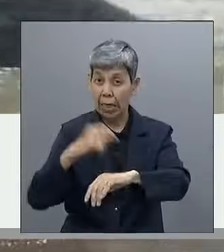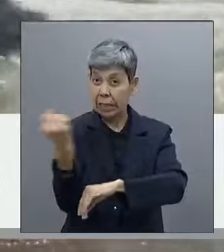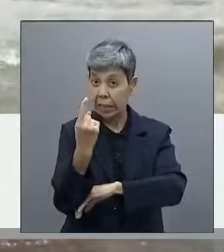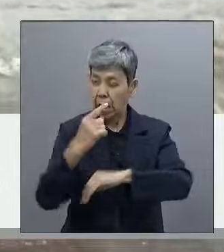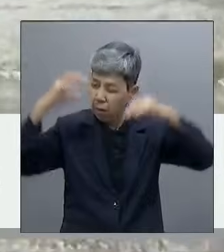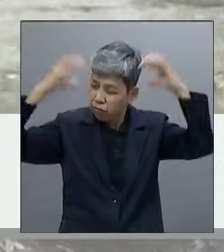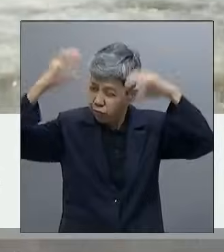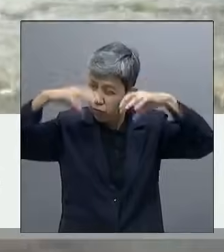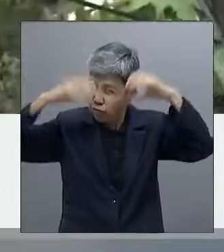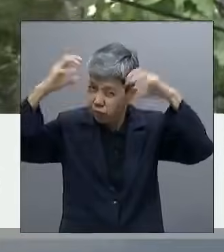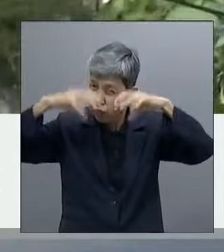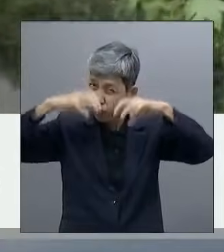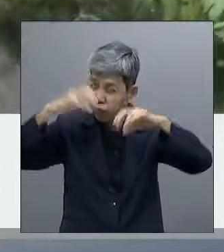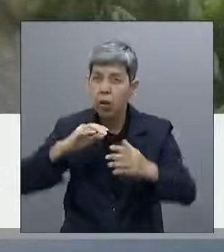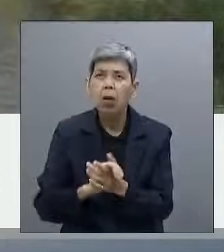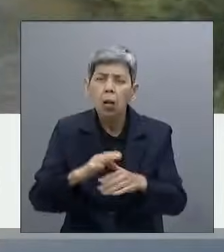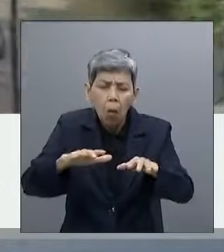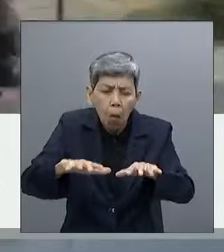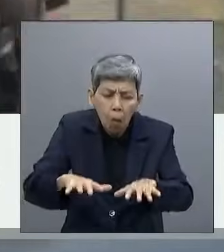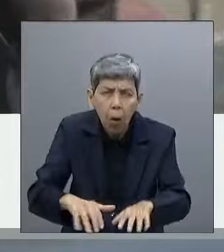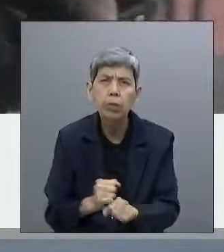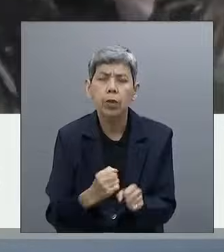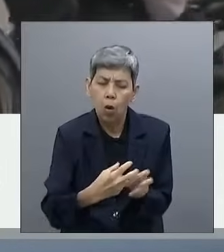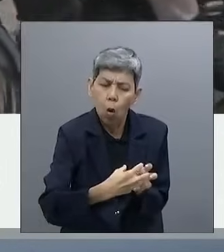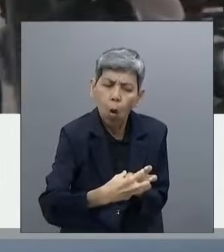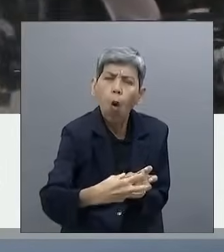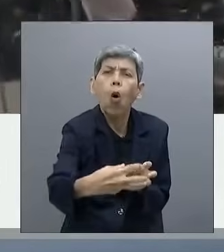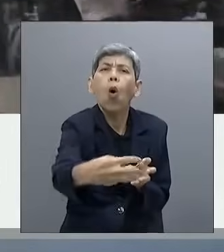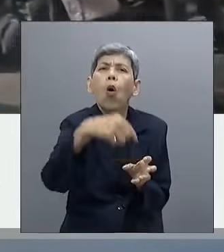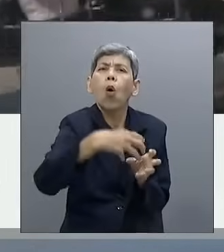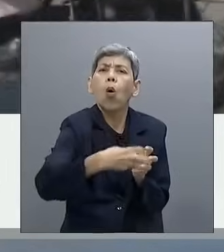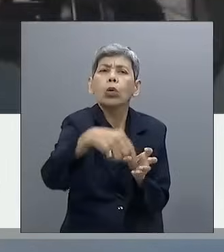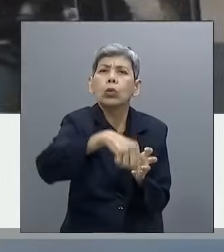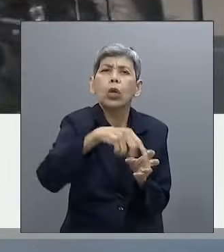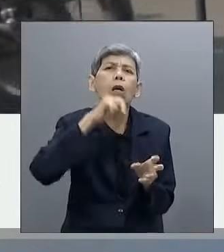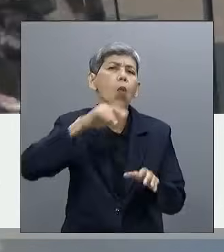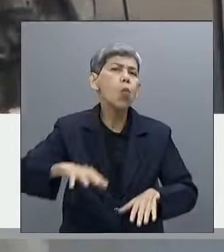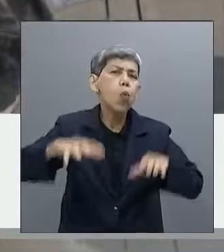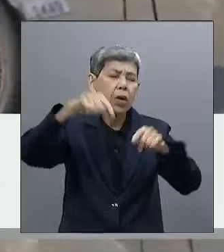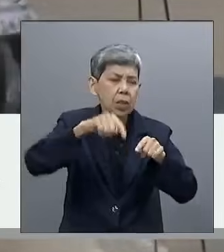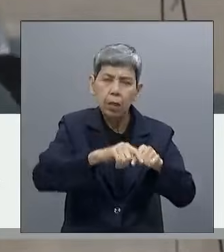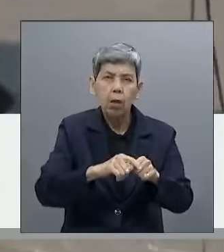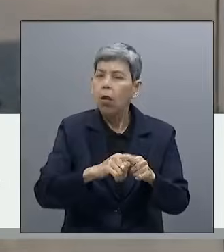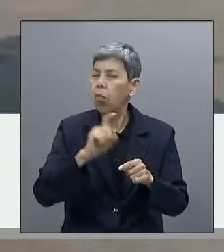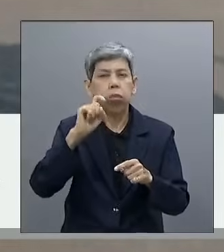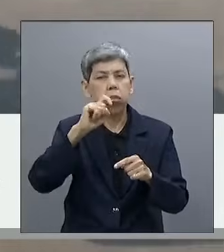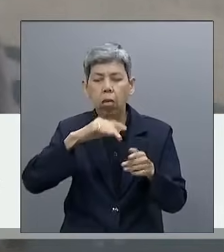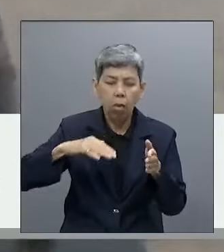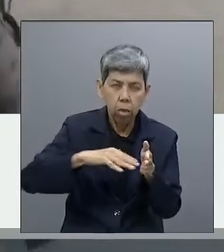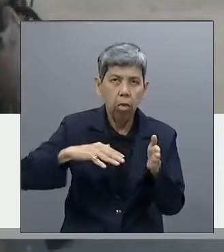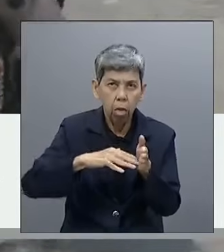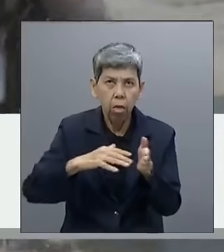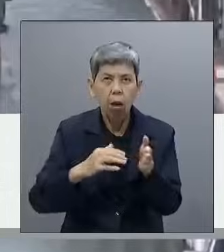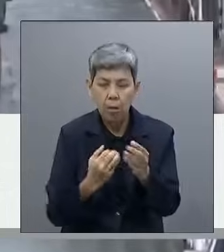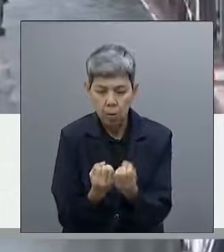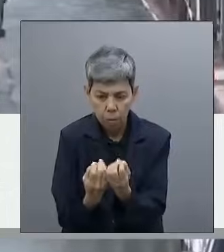นนี้แต่ที่ระบายช้าก็เพราะว่าท่อถนนที่บริเวณจุดน้ำท่วมเนี่ยไหลไม่สะดวกมีน้ำผุดจ